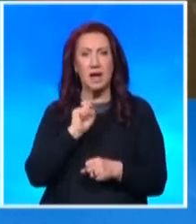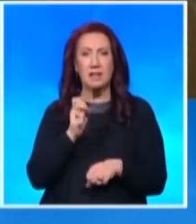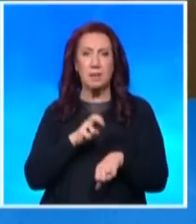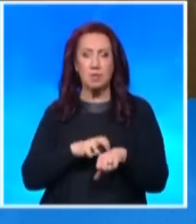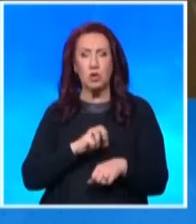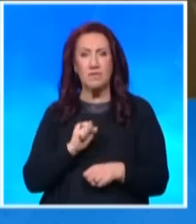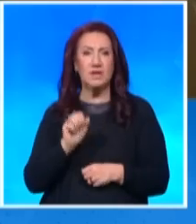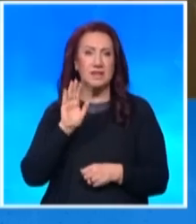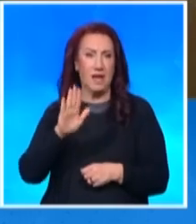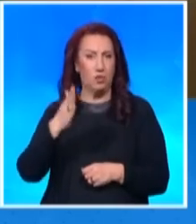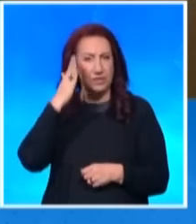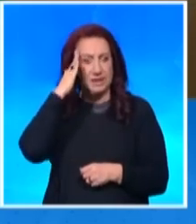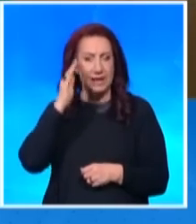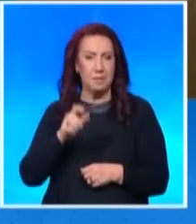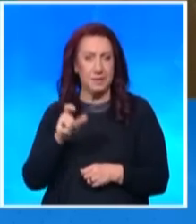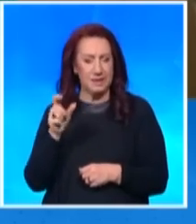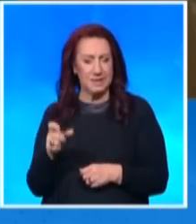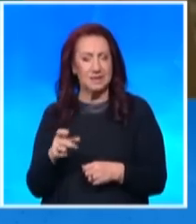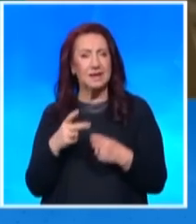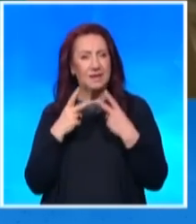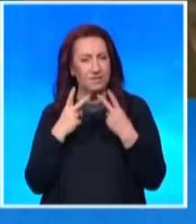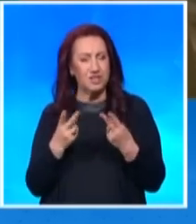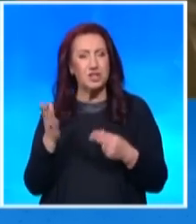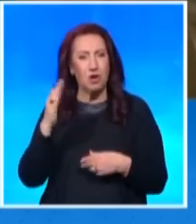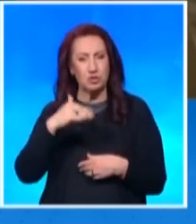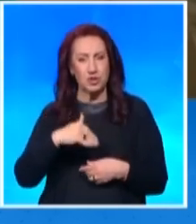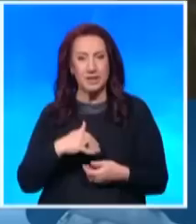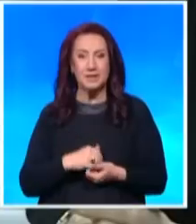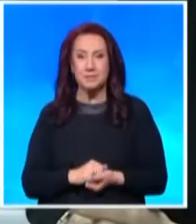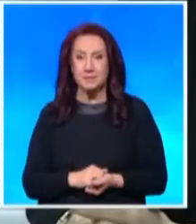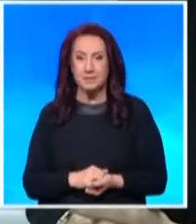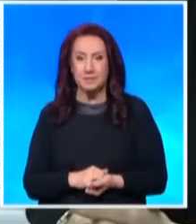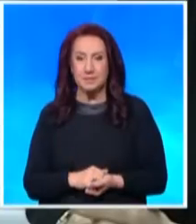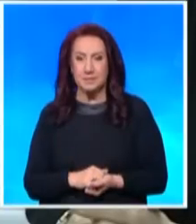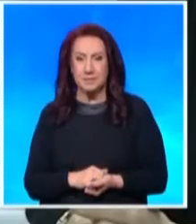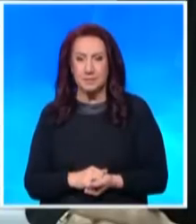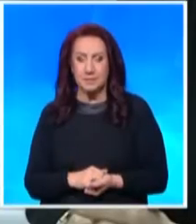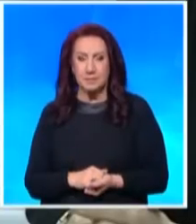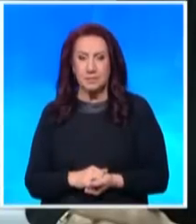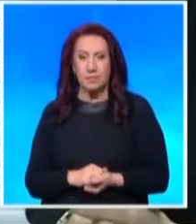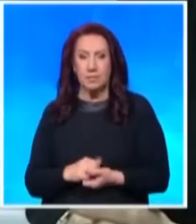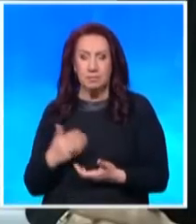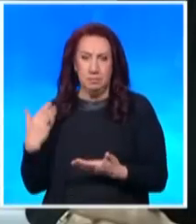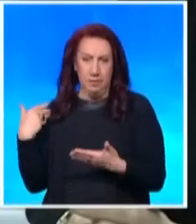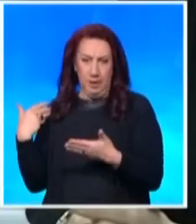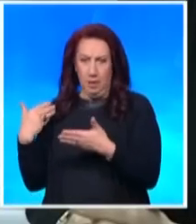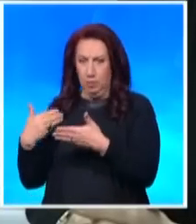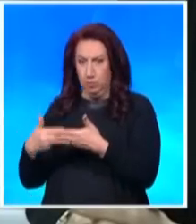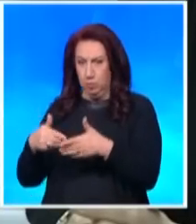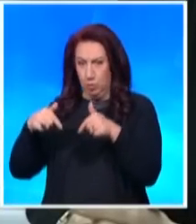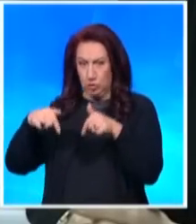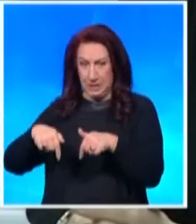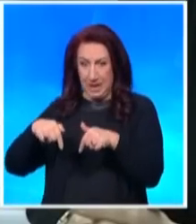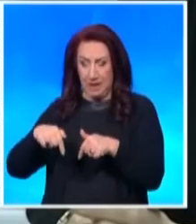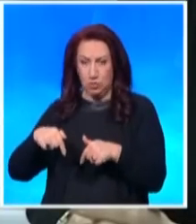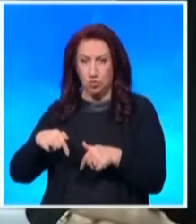на церемонията в президентството. Нека да чуем. Последното беше от всичките най-добре